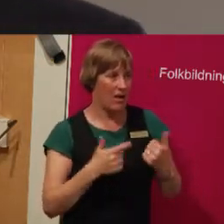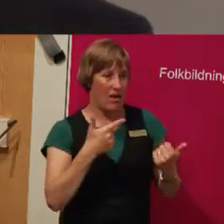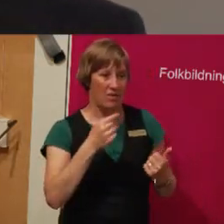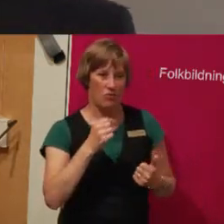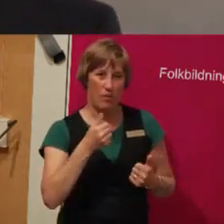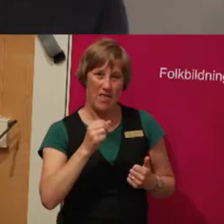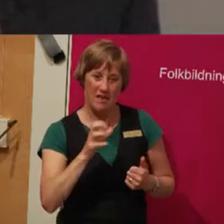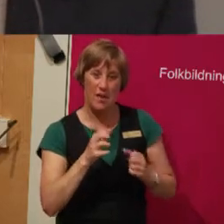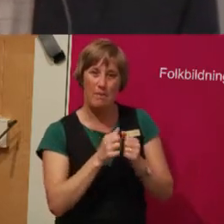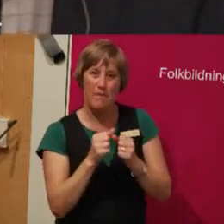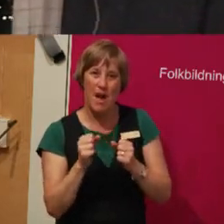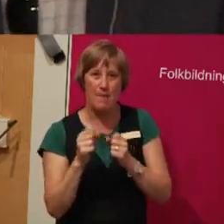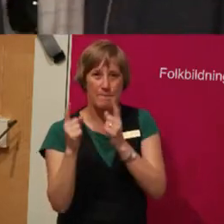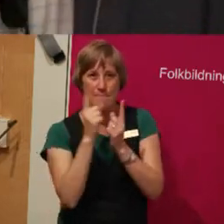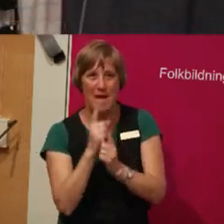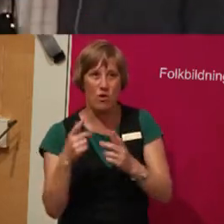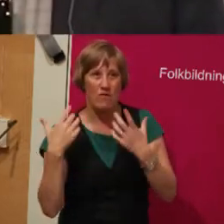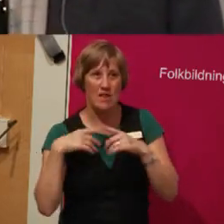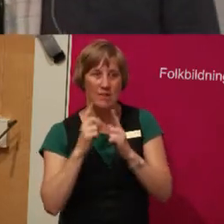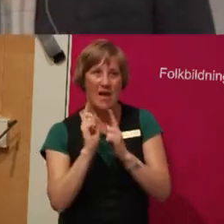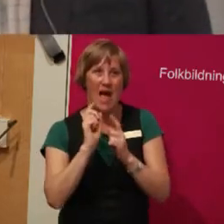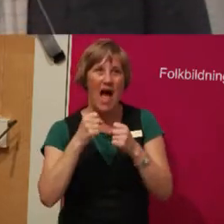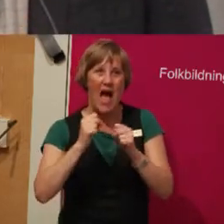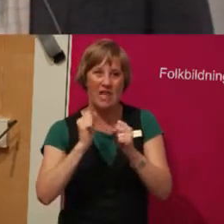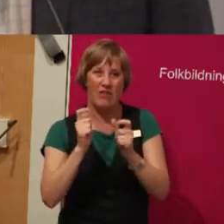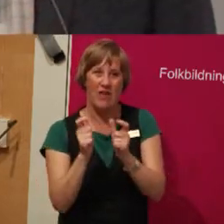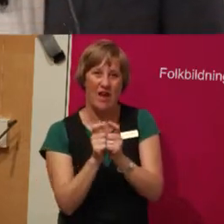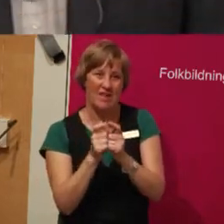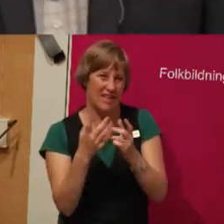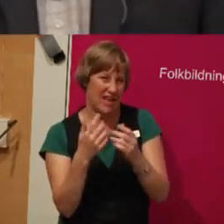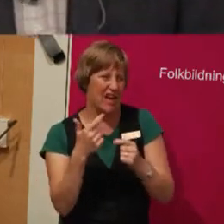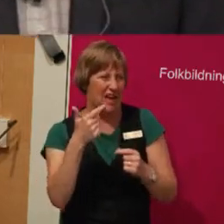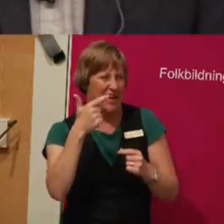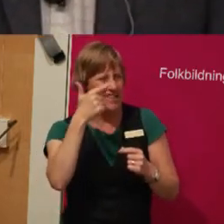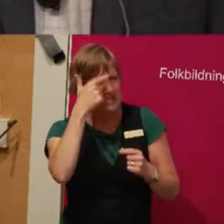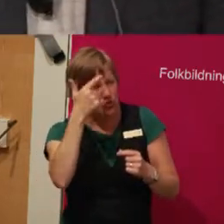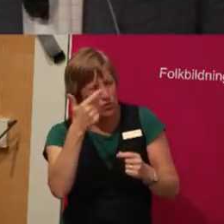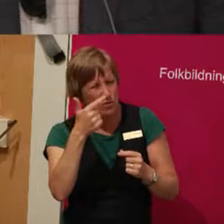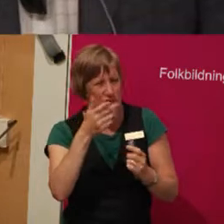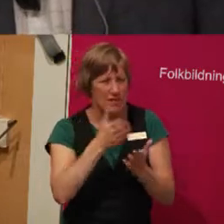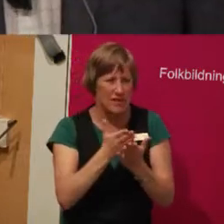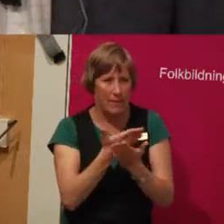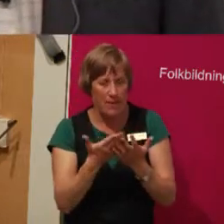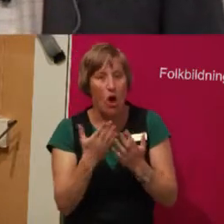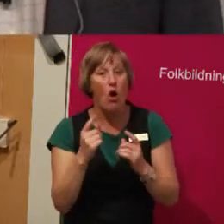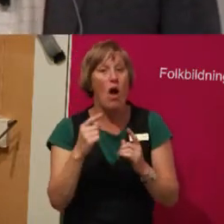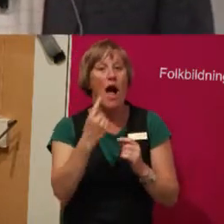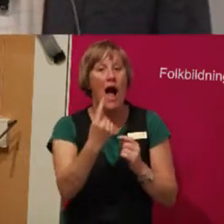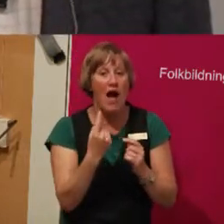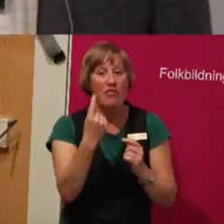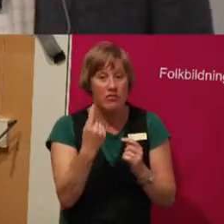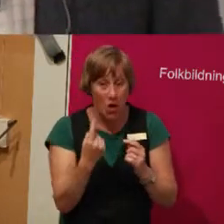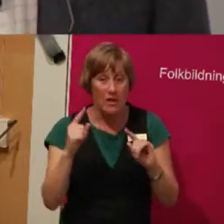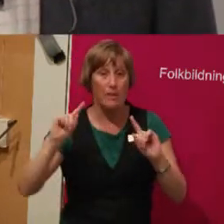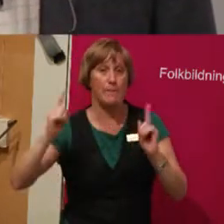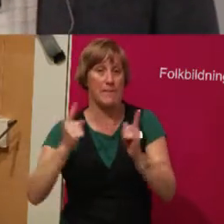Att folk inte vill vara aktiva i föreningar det är inte ens en sanning med modifikation. Okay. Det är färre